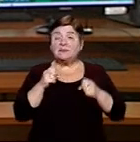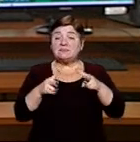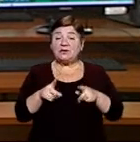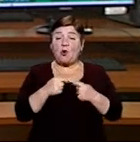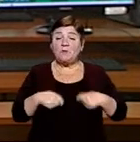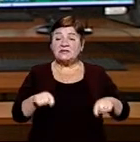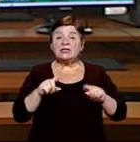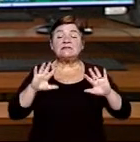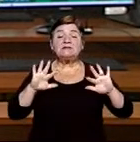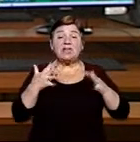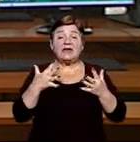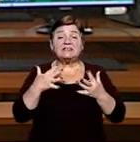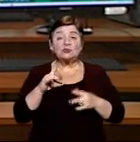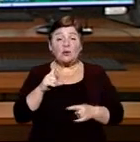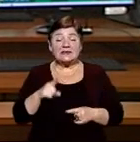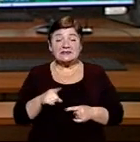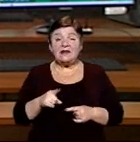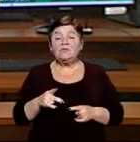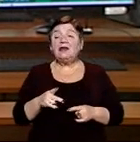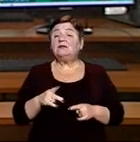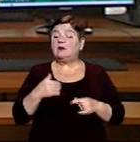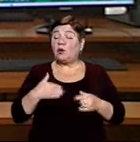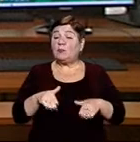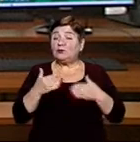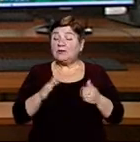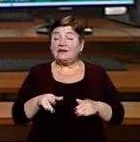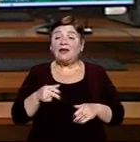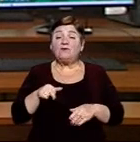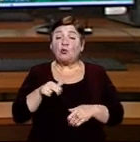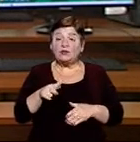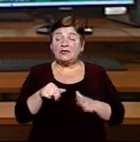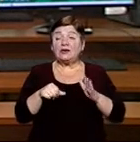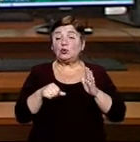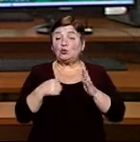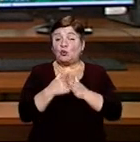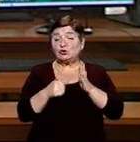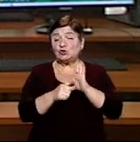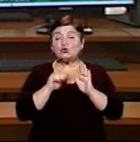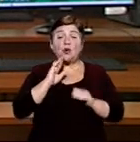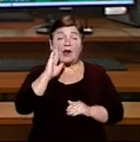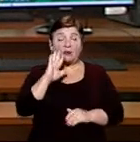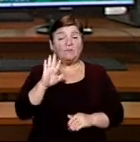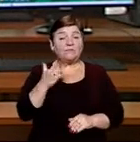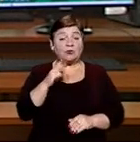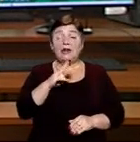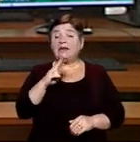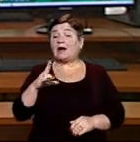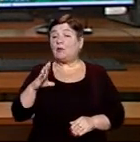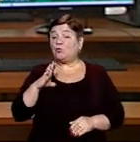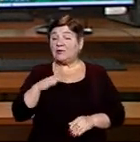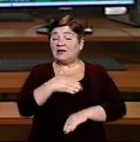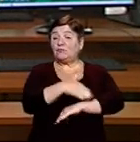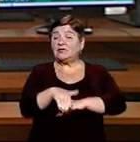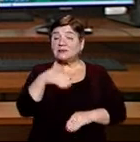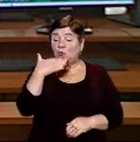безпеки та надзвичайних ситуацій рекомендувала не виходити з дому до 6 ранку вівторка. Якою була ситуація на вулицях